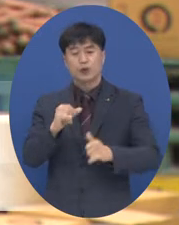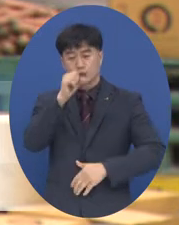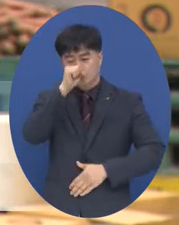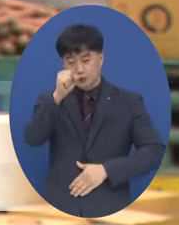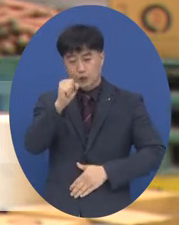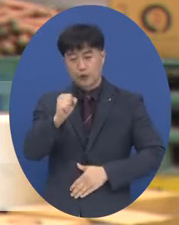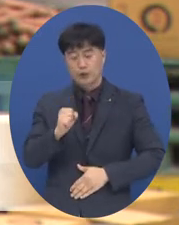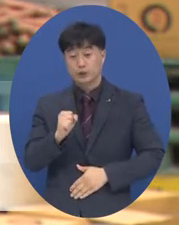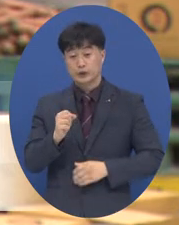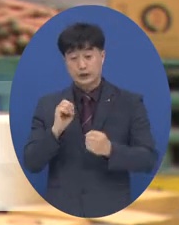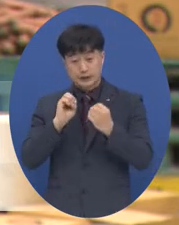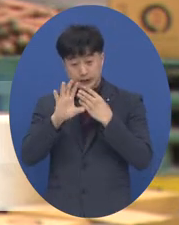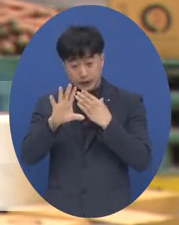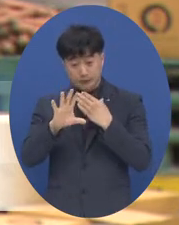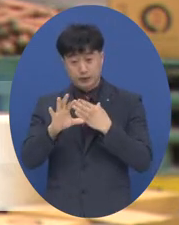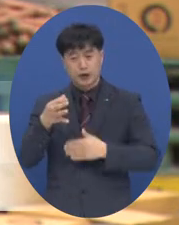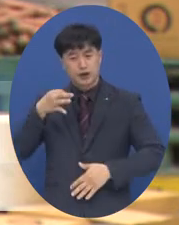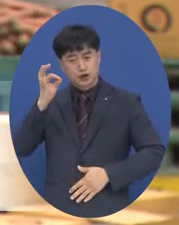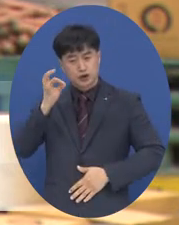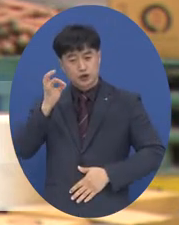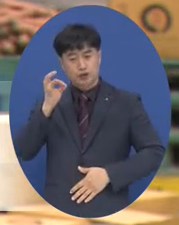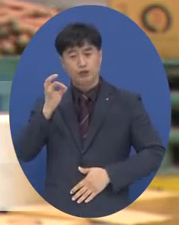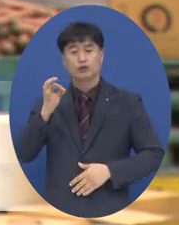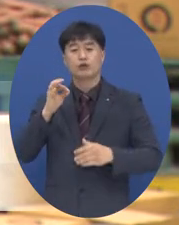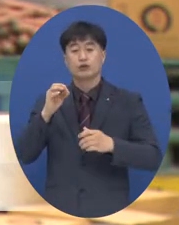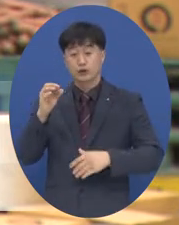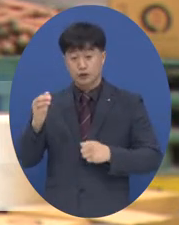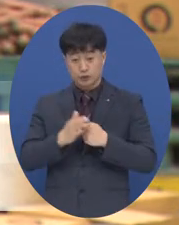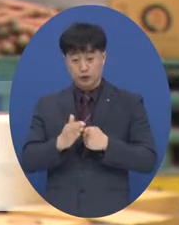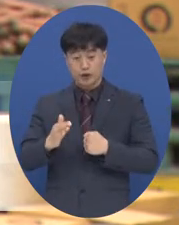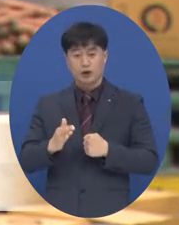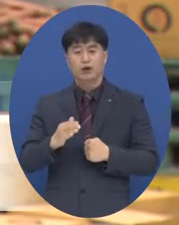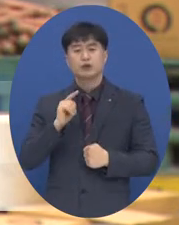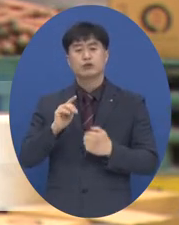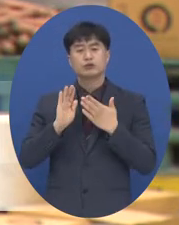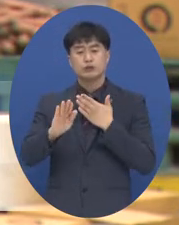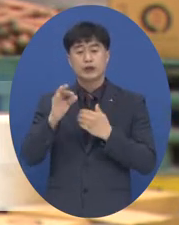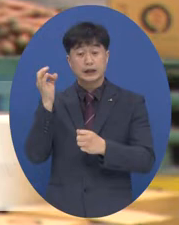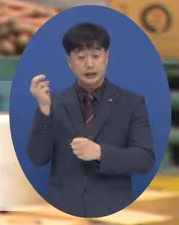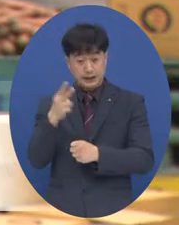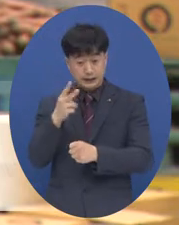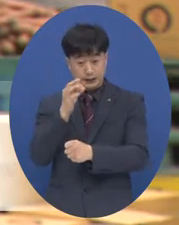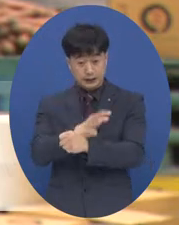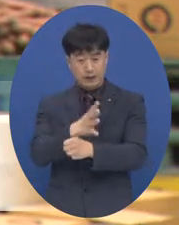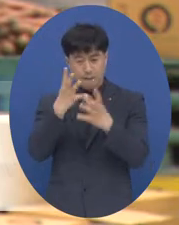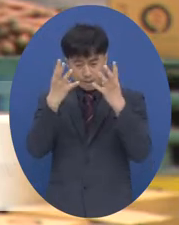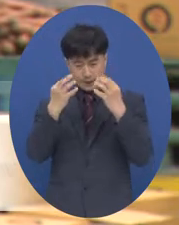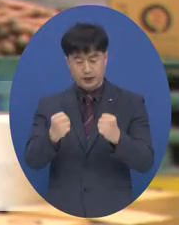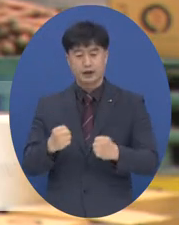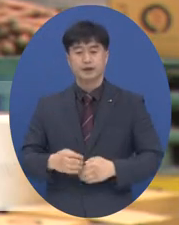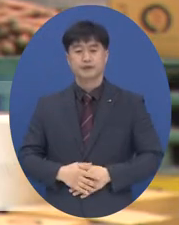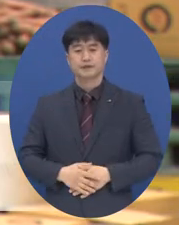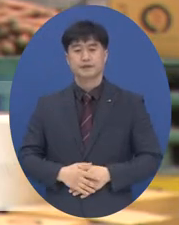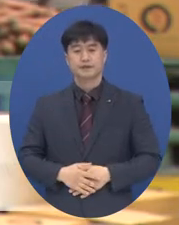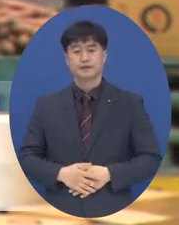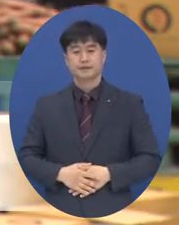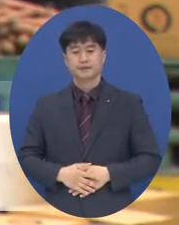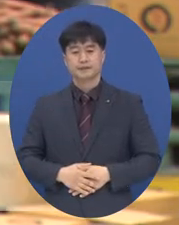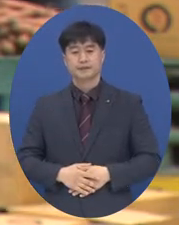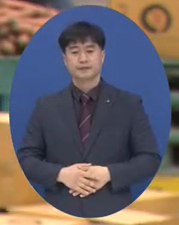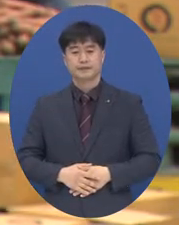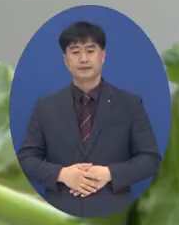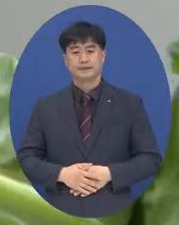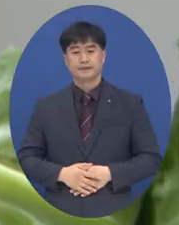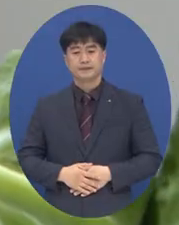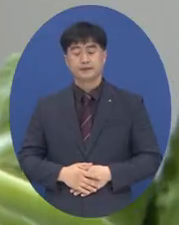보신 분들께서 좋은 리뷰와 그리고 인정을 해 주시는 부분들이 생겨서 그 이후로는 재구매들이 많이 발생을